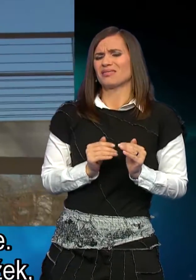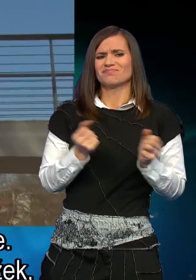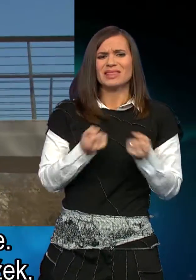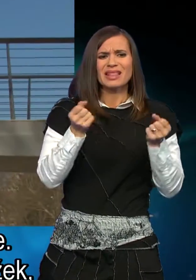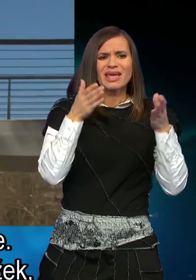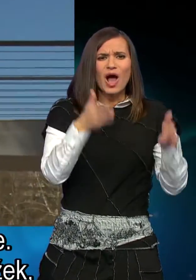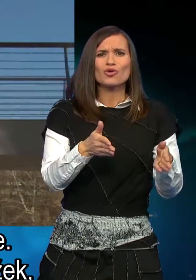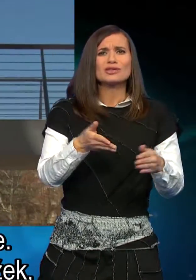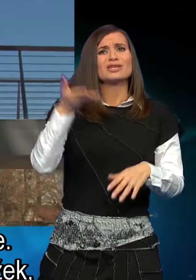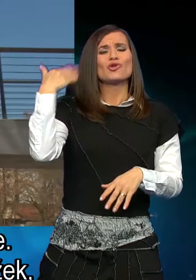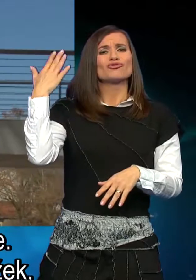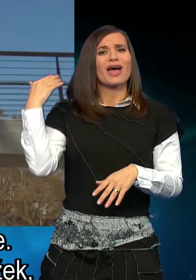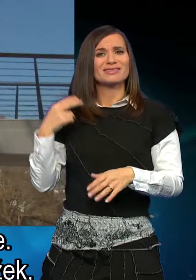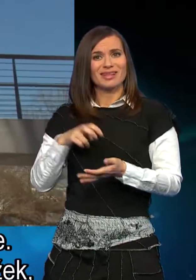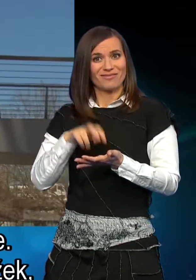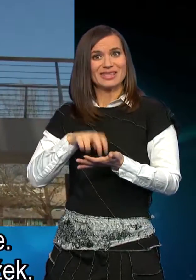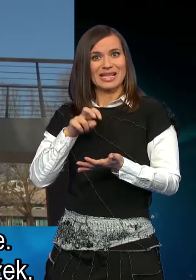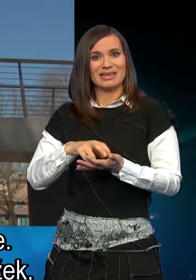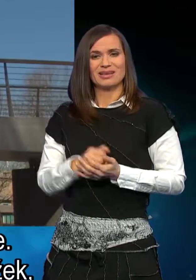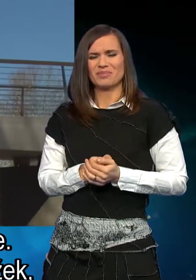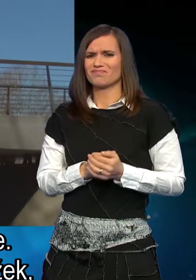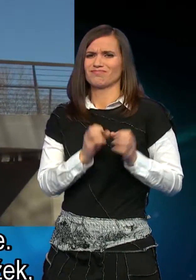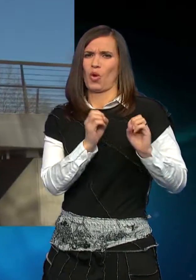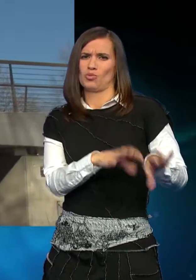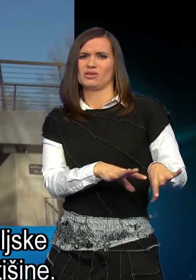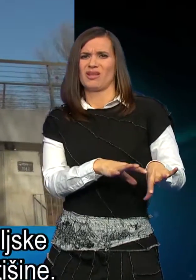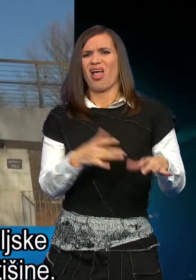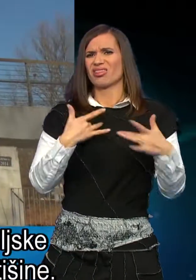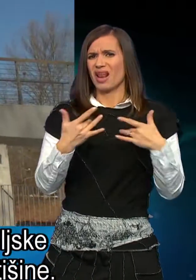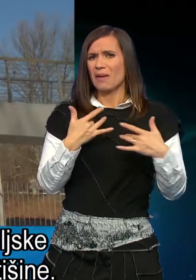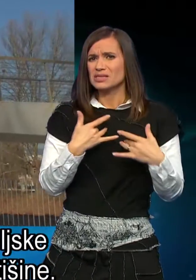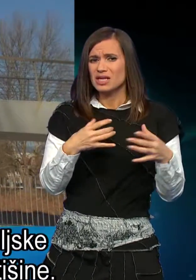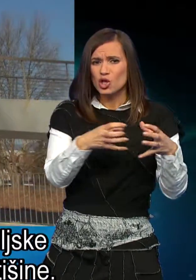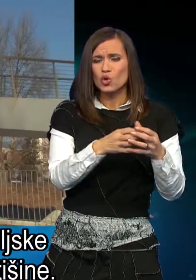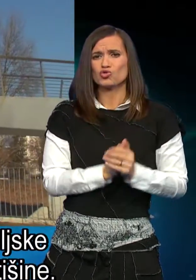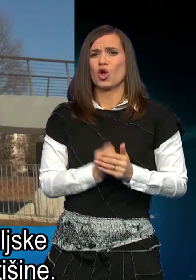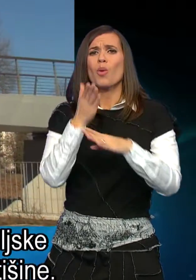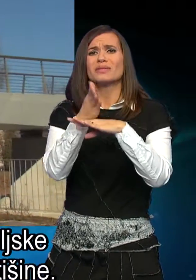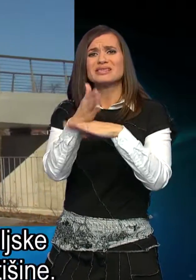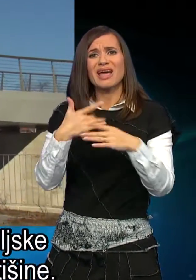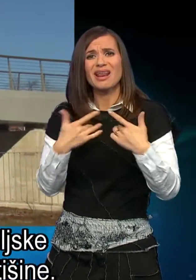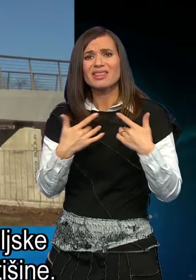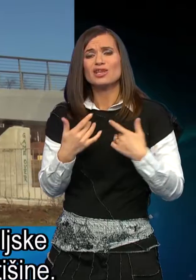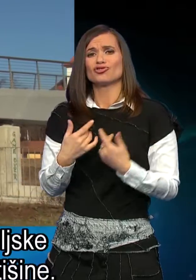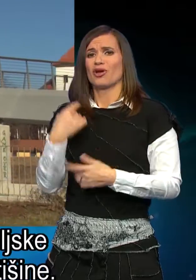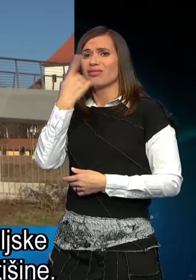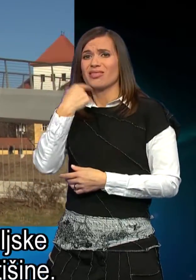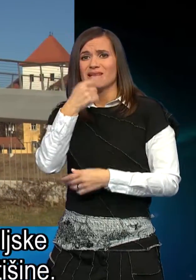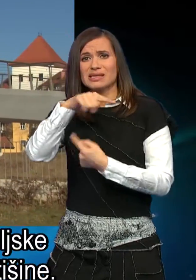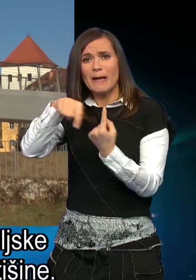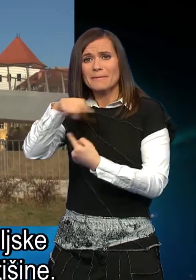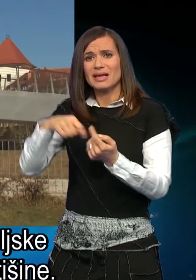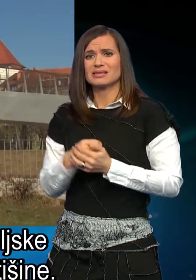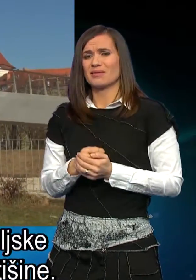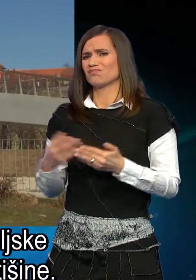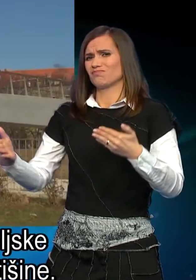jo včasih veselile. Opustila je dramski krožek, obiske gledališča in nedeljske plese. Zaprla